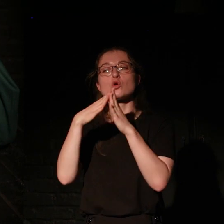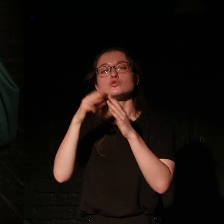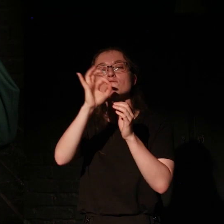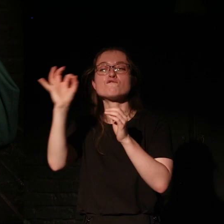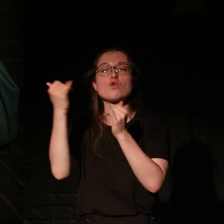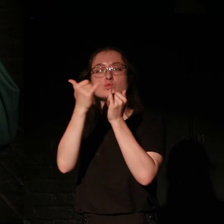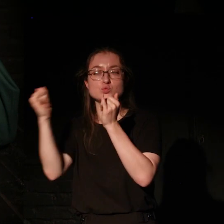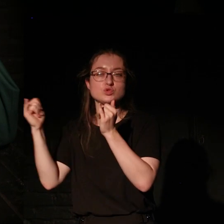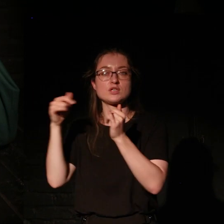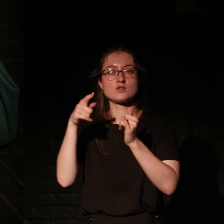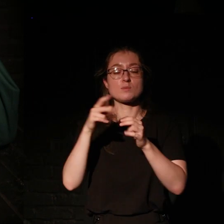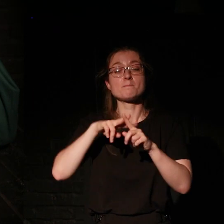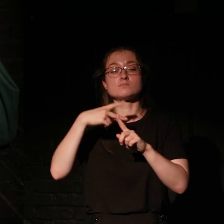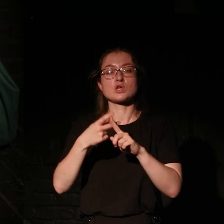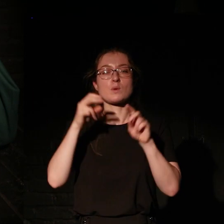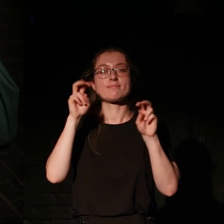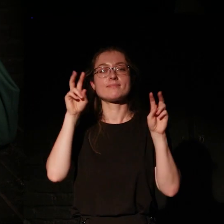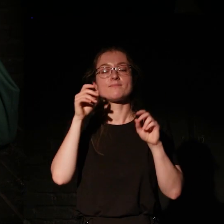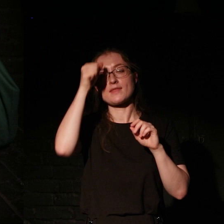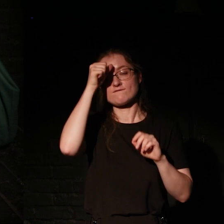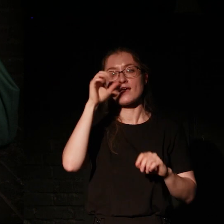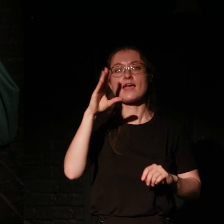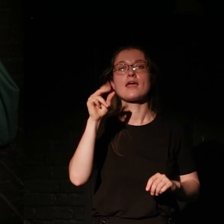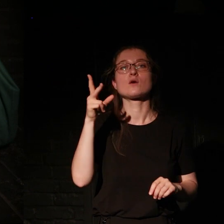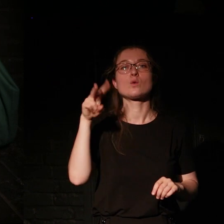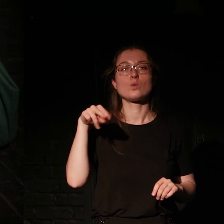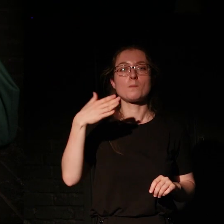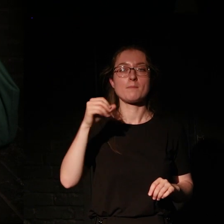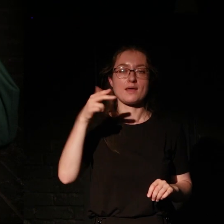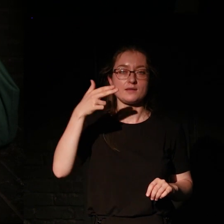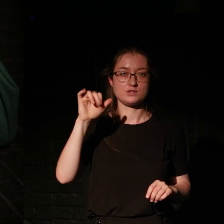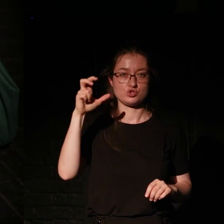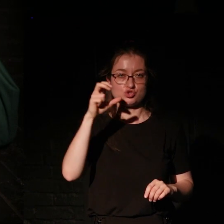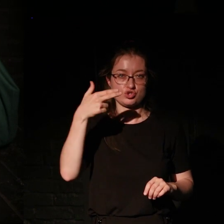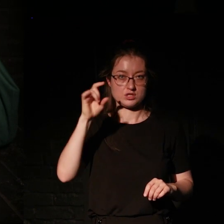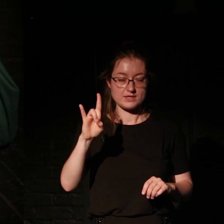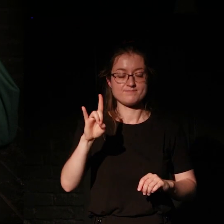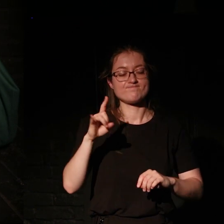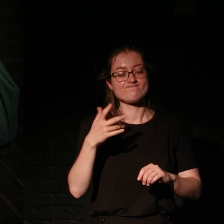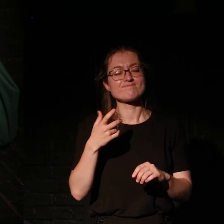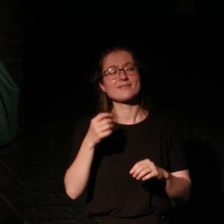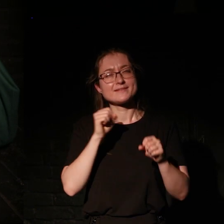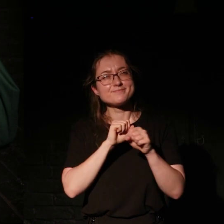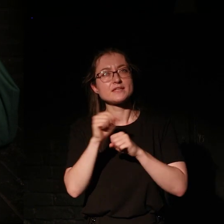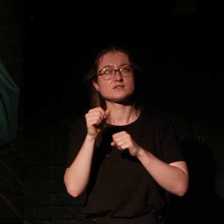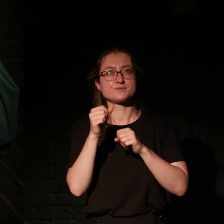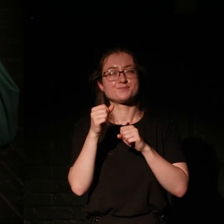ekumeniczny. I tutaj no, są zarzuty wobec tego przykładu, że no, skoro